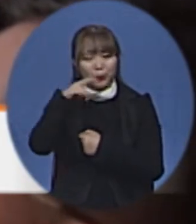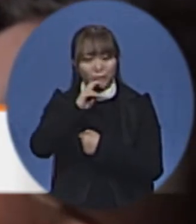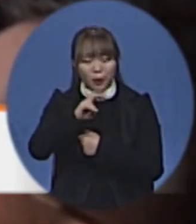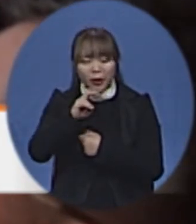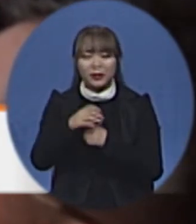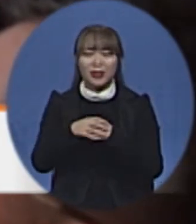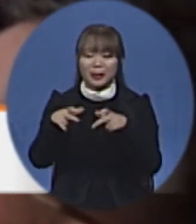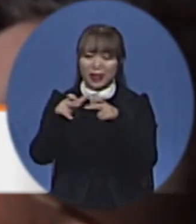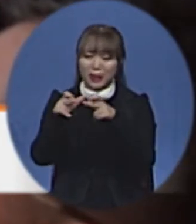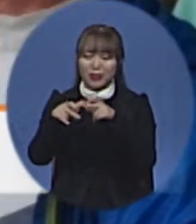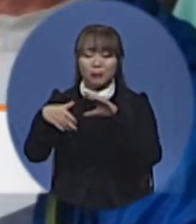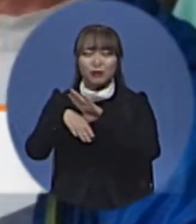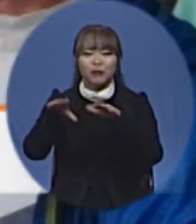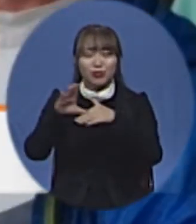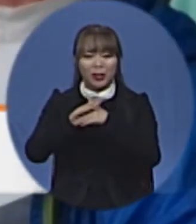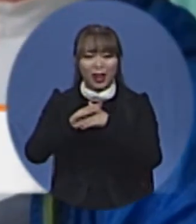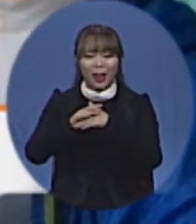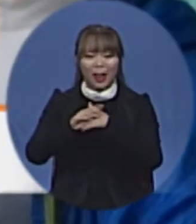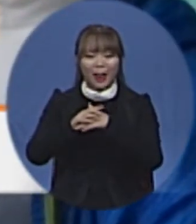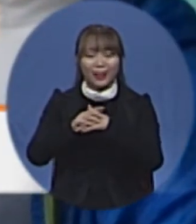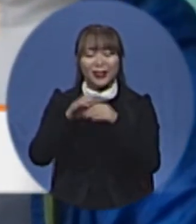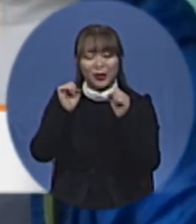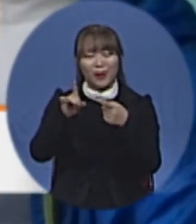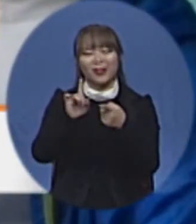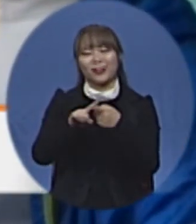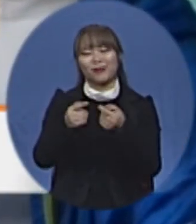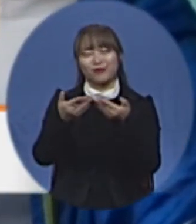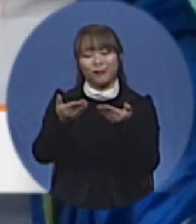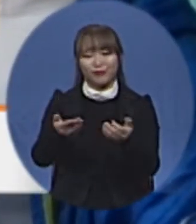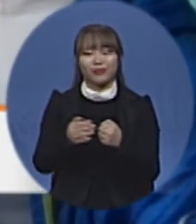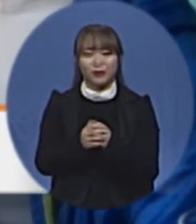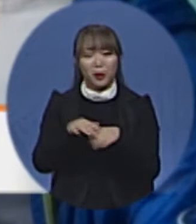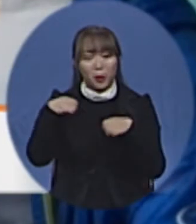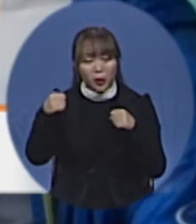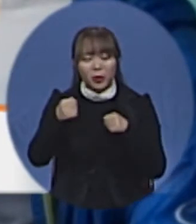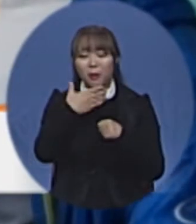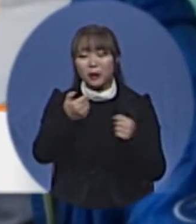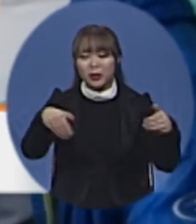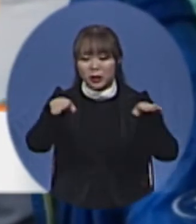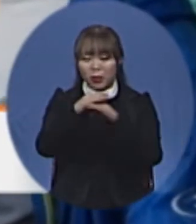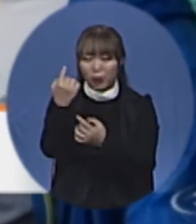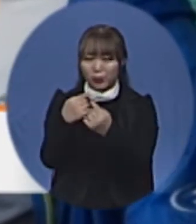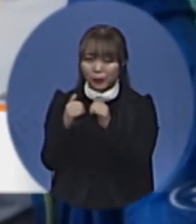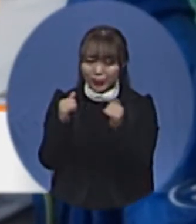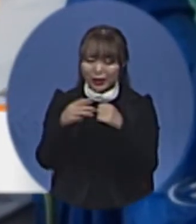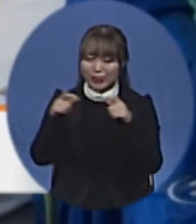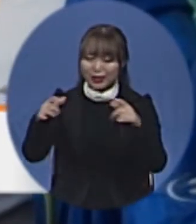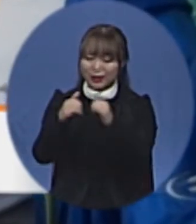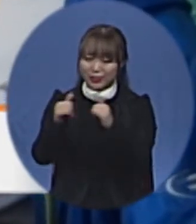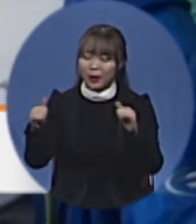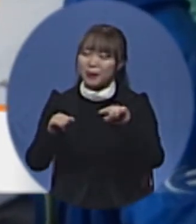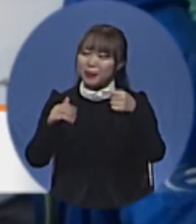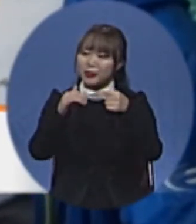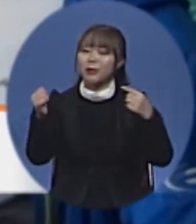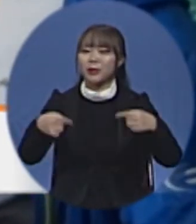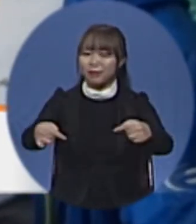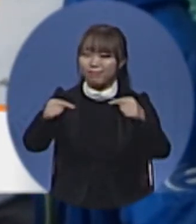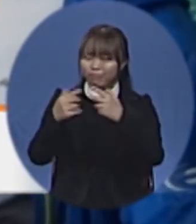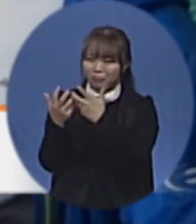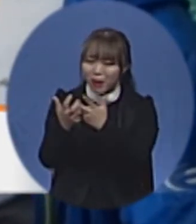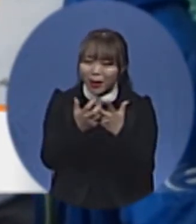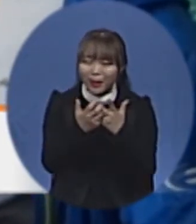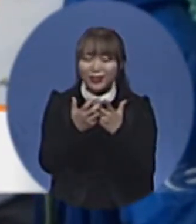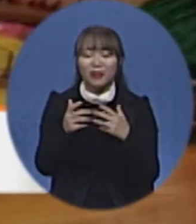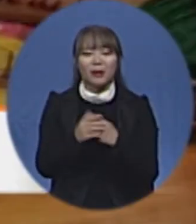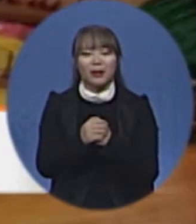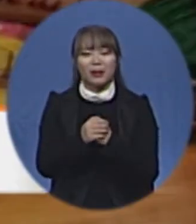장애인에게 문화생활의 기회를 제공하고자 마련됐습니다. 공연은 복지관 이용인들과 지역주민 약 100여 명이 자리를 가득 메운